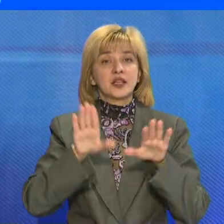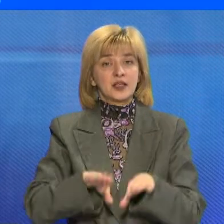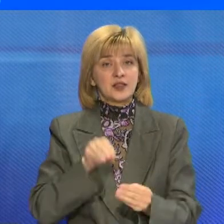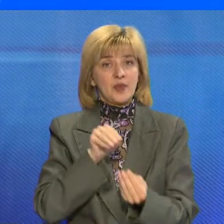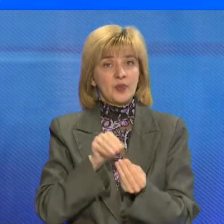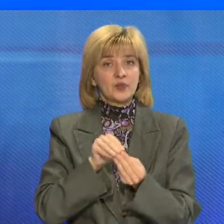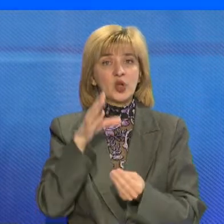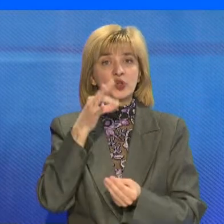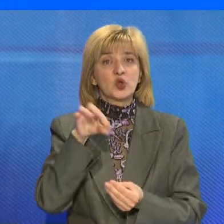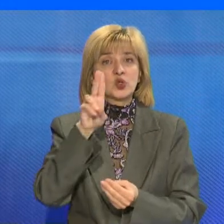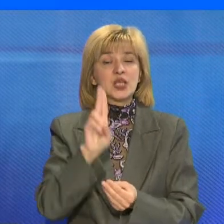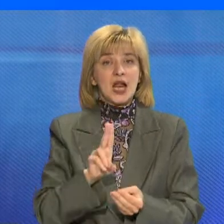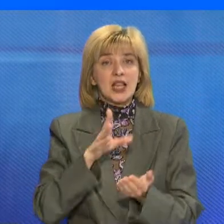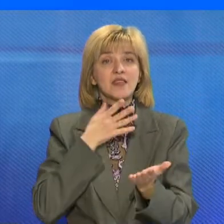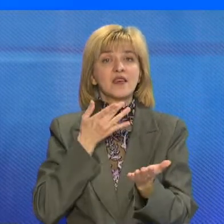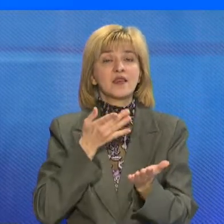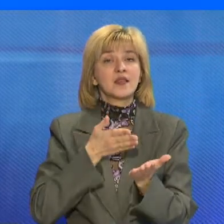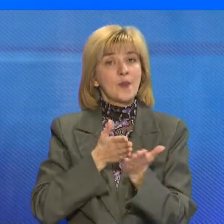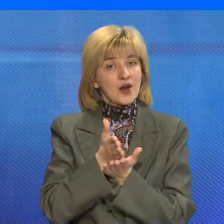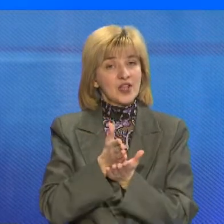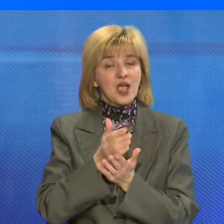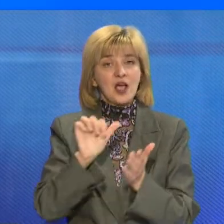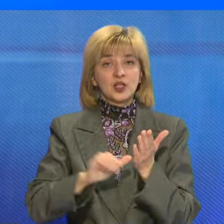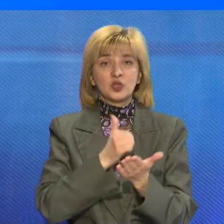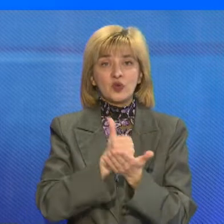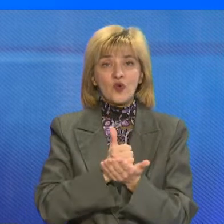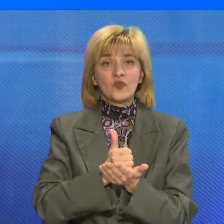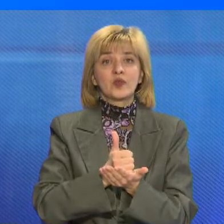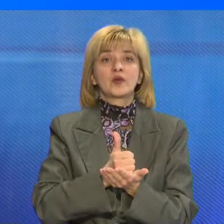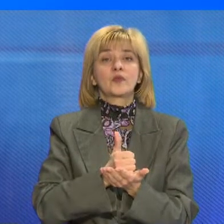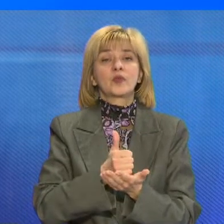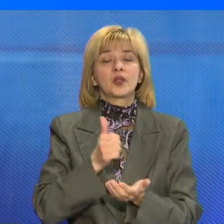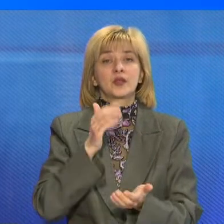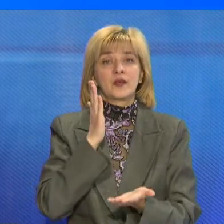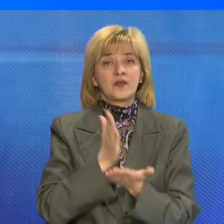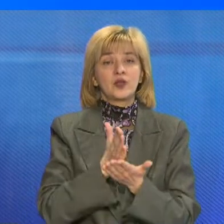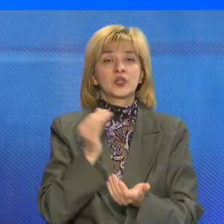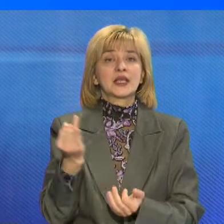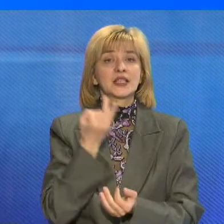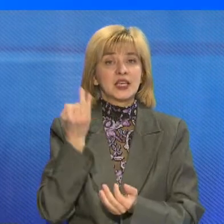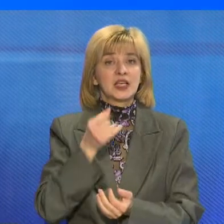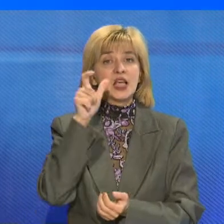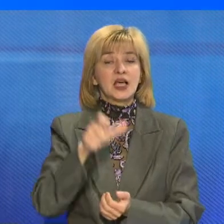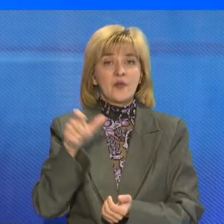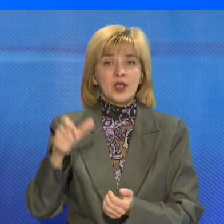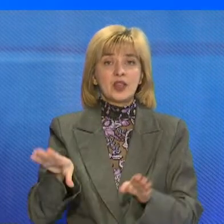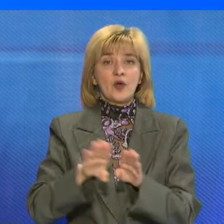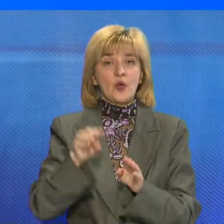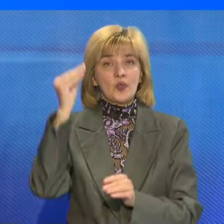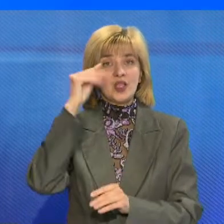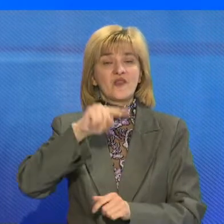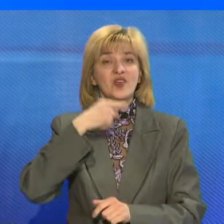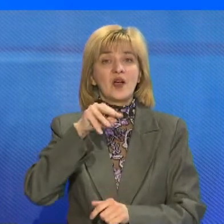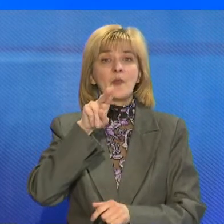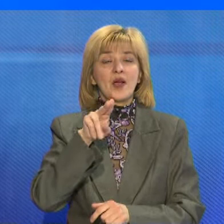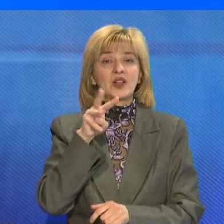ориентованной. Основным приоритетом являются интересы громадянина. Такую думку выказал депутат Палаты представников Национального схода Павел